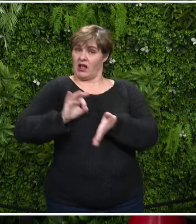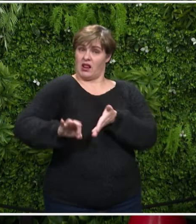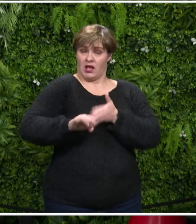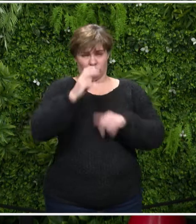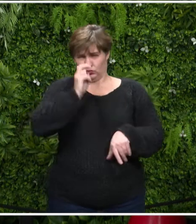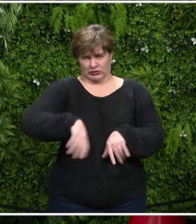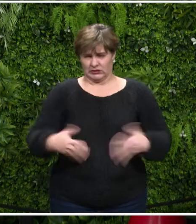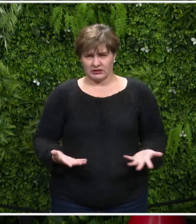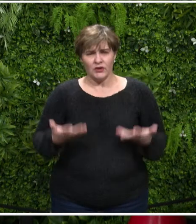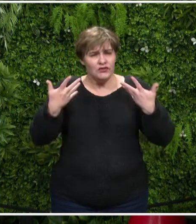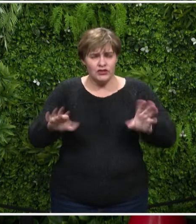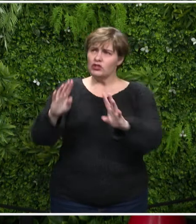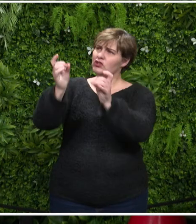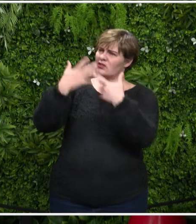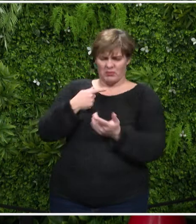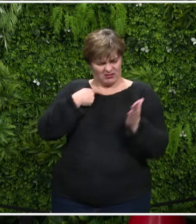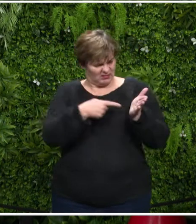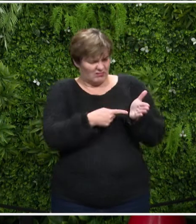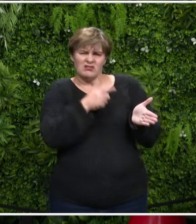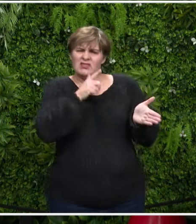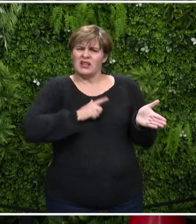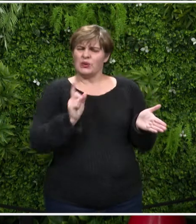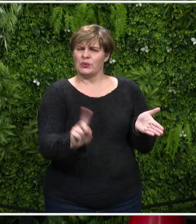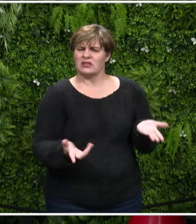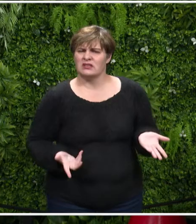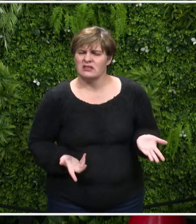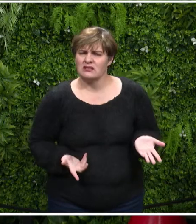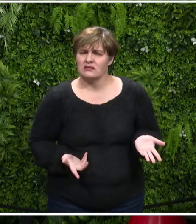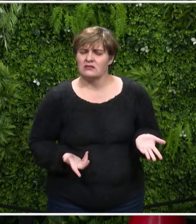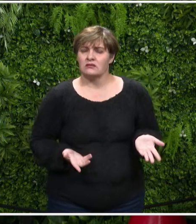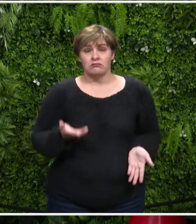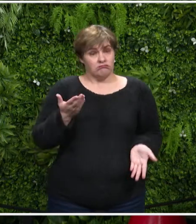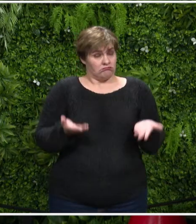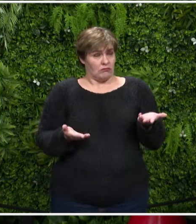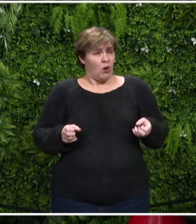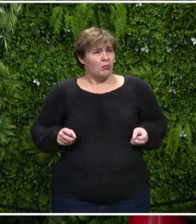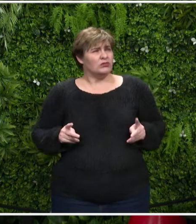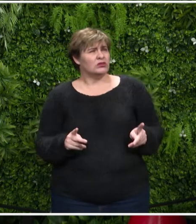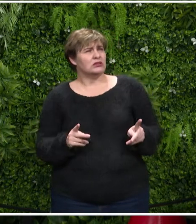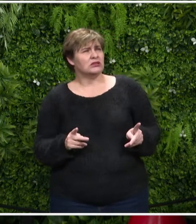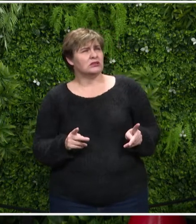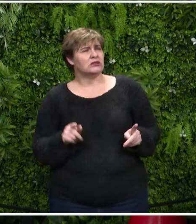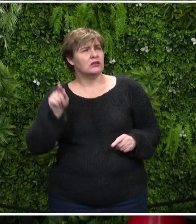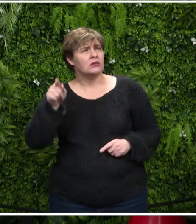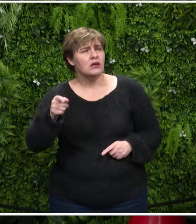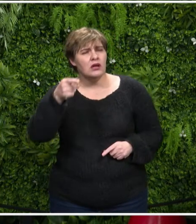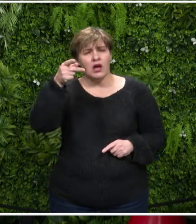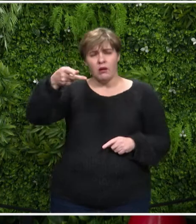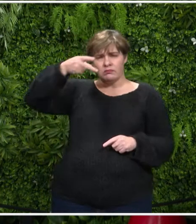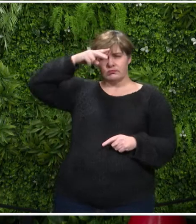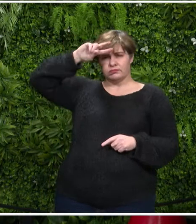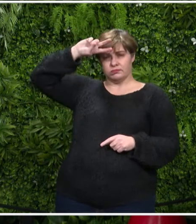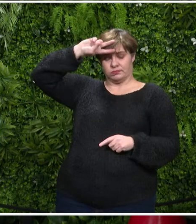hoef nie nog gesuiwer te word nie. Nou wat staan nou eintlik hier? Wat is die kans dat die